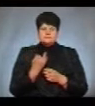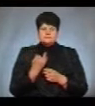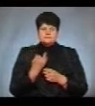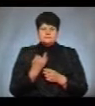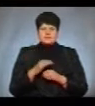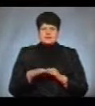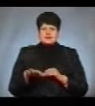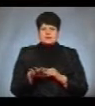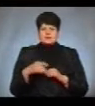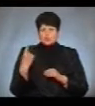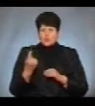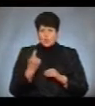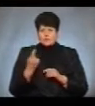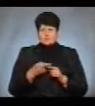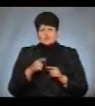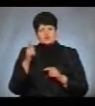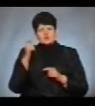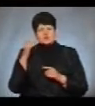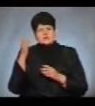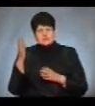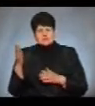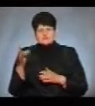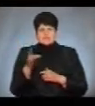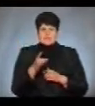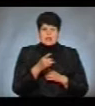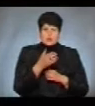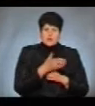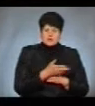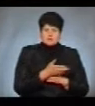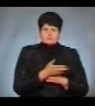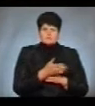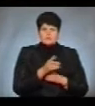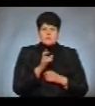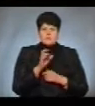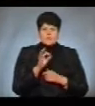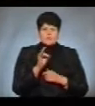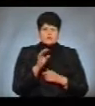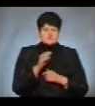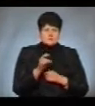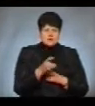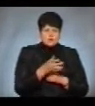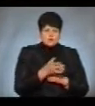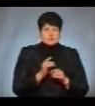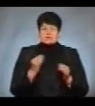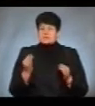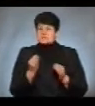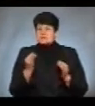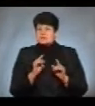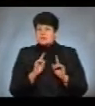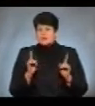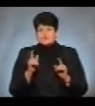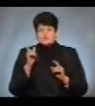на території області, це і Чортківський район, і Бащівський район дуже такі цікаві, унікальні. Чортківський